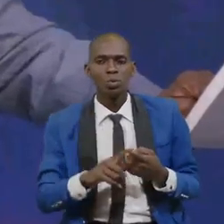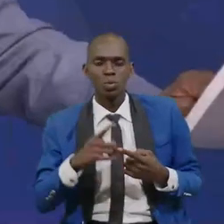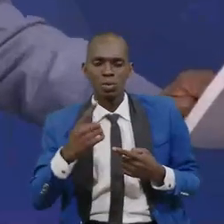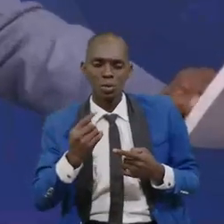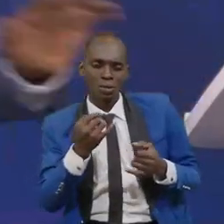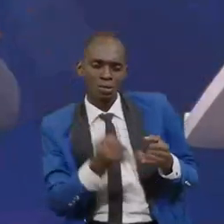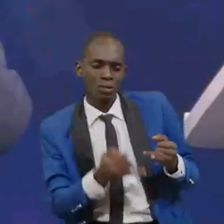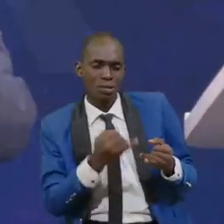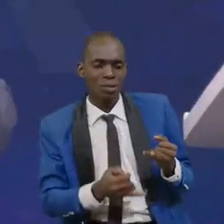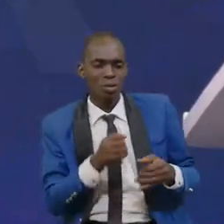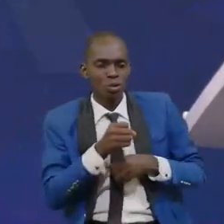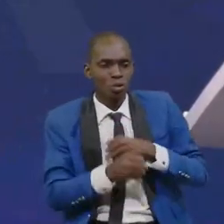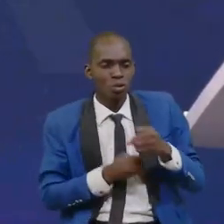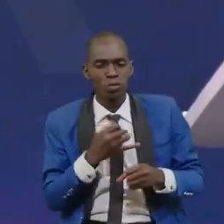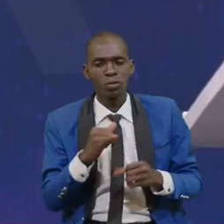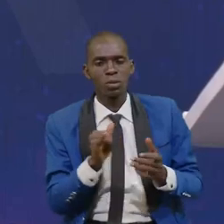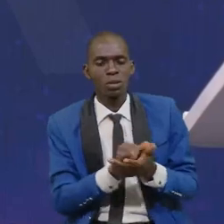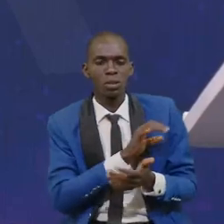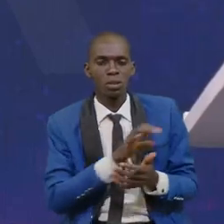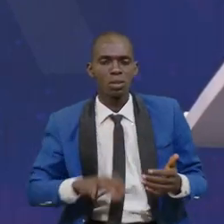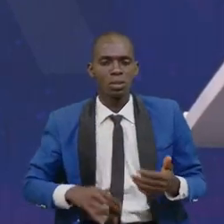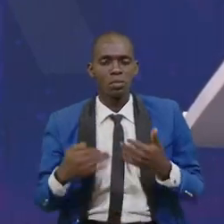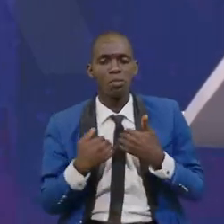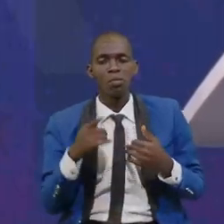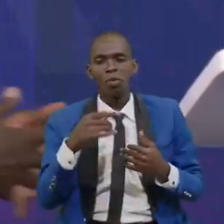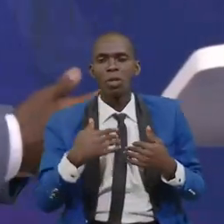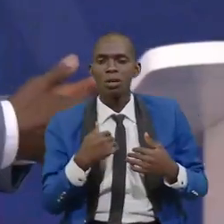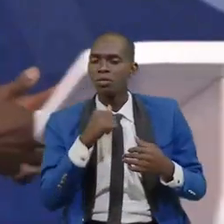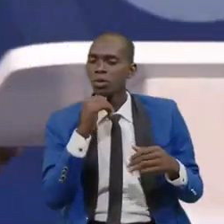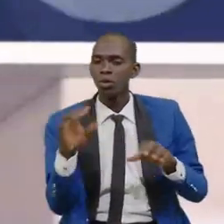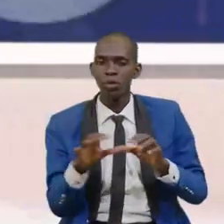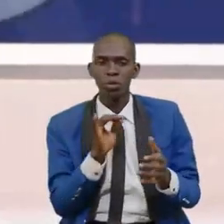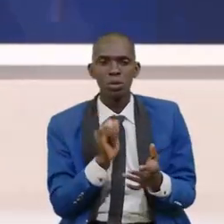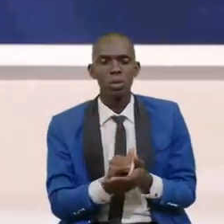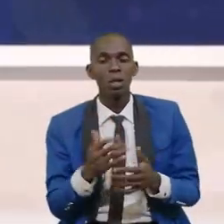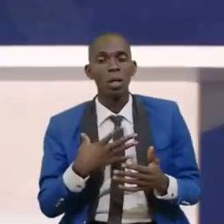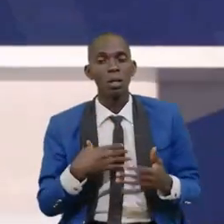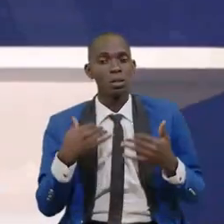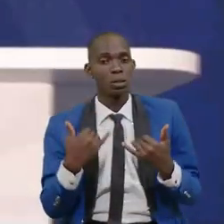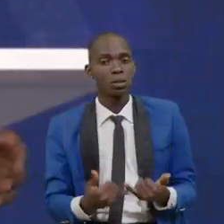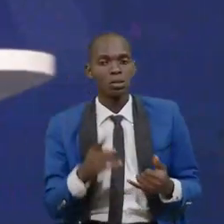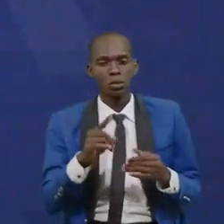Ou même la moindre des souffrances de Christ. Tu n'as pas fait cela. Et tu viens maintenant.